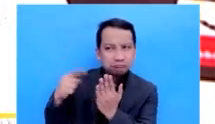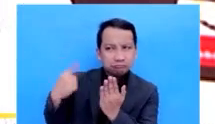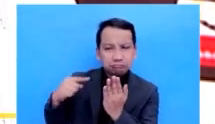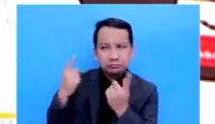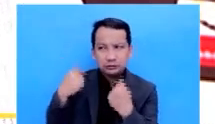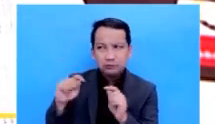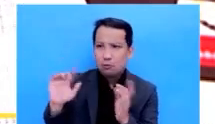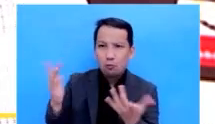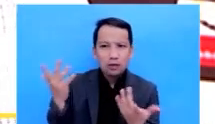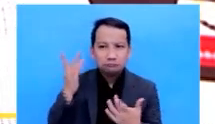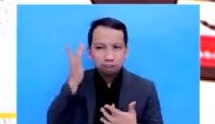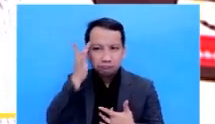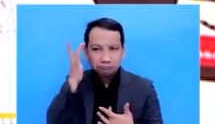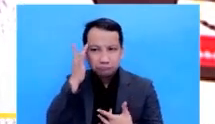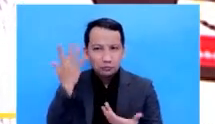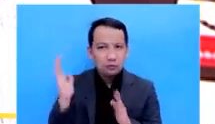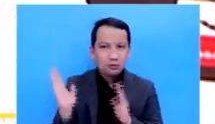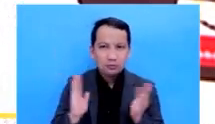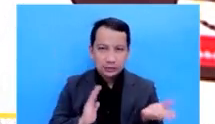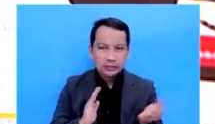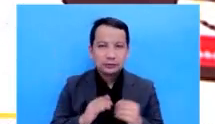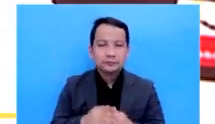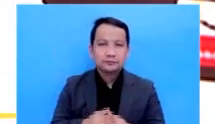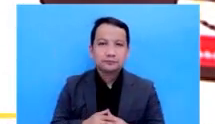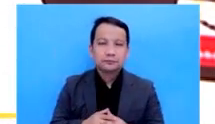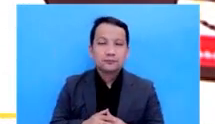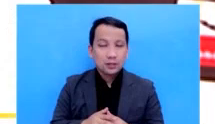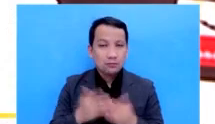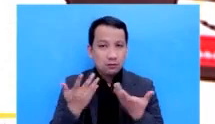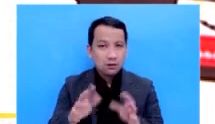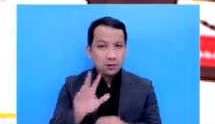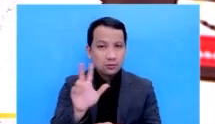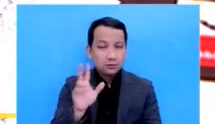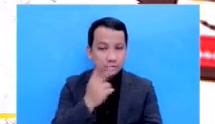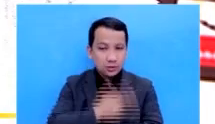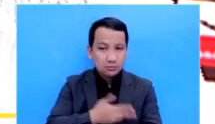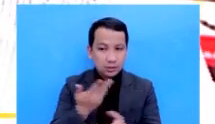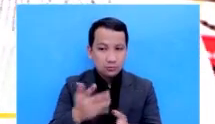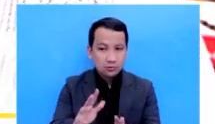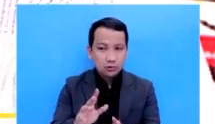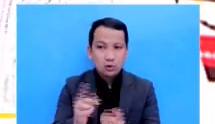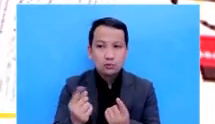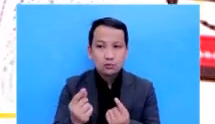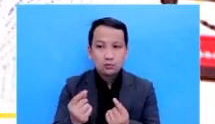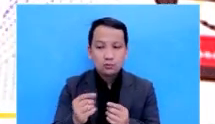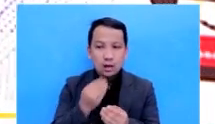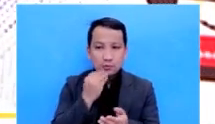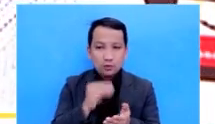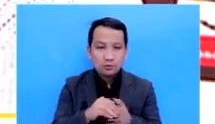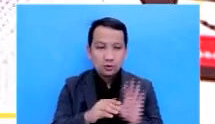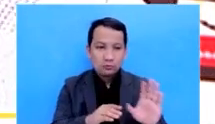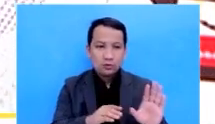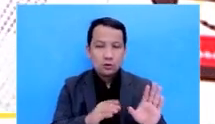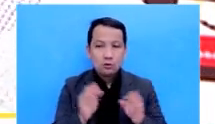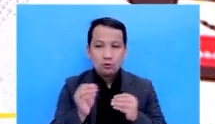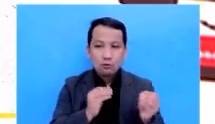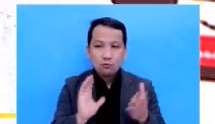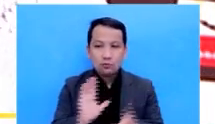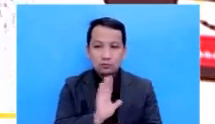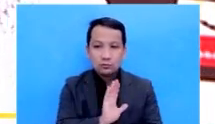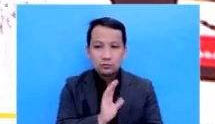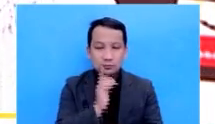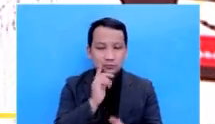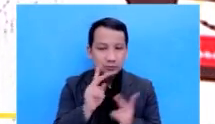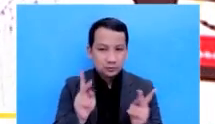tinatamaan, yung namamatay, nakakasakit. Then after 30 days po, mag-i-issue po yung quarantine officer on that